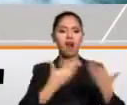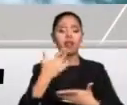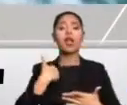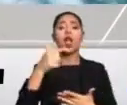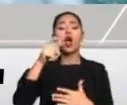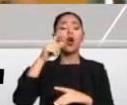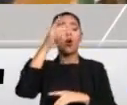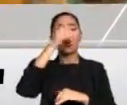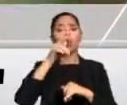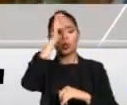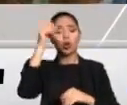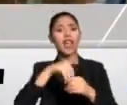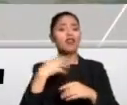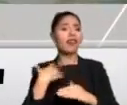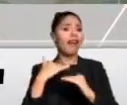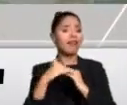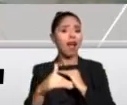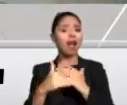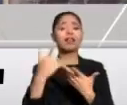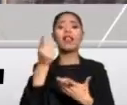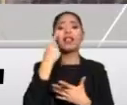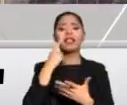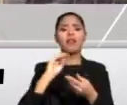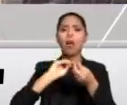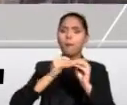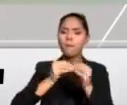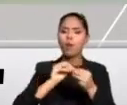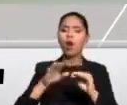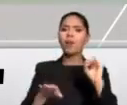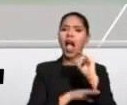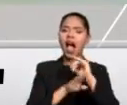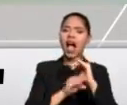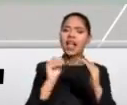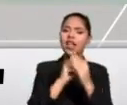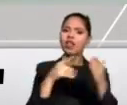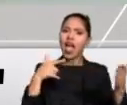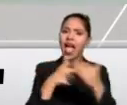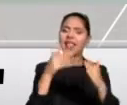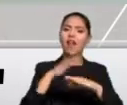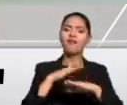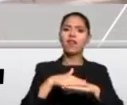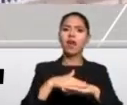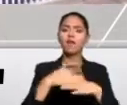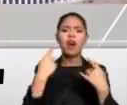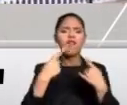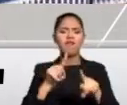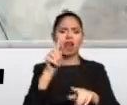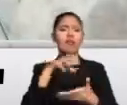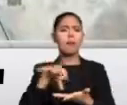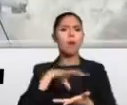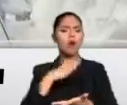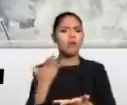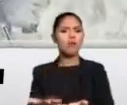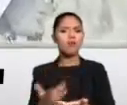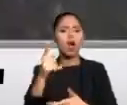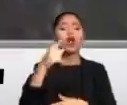halkına ve devletine husumeti hayatının ana gayesi haline getirmiş tuhaf bir kesim var.